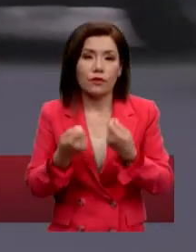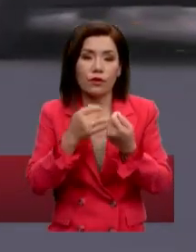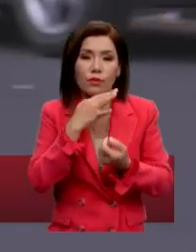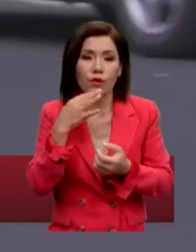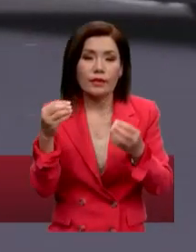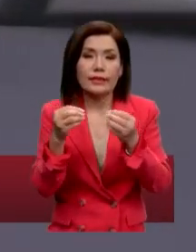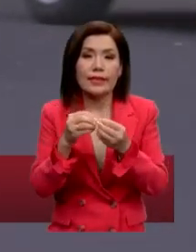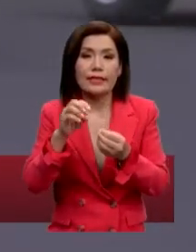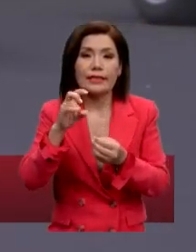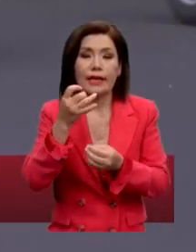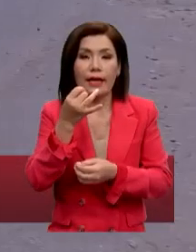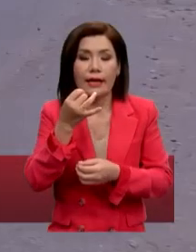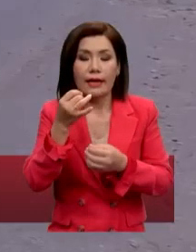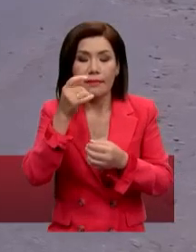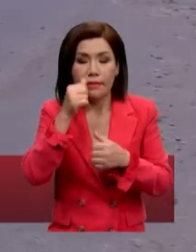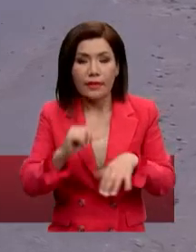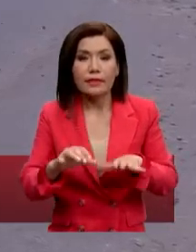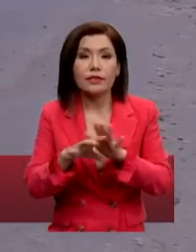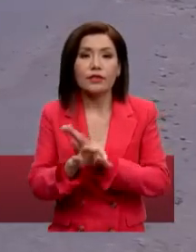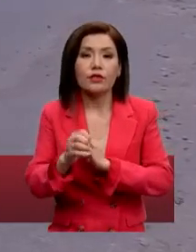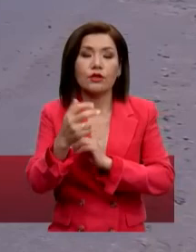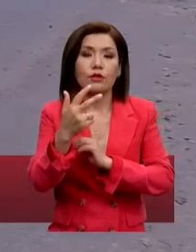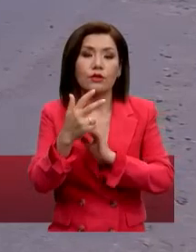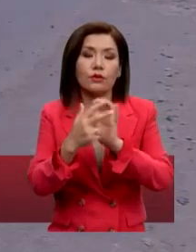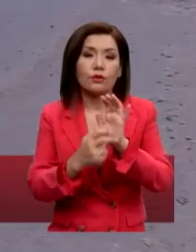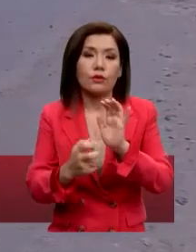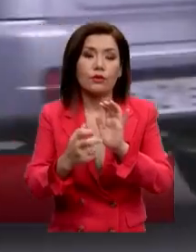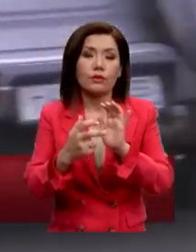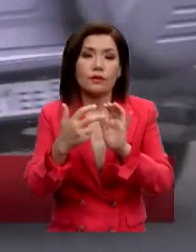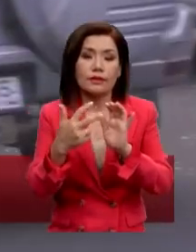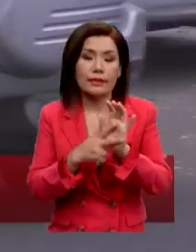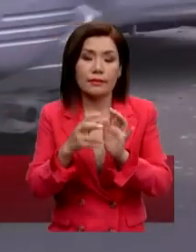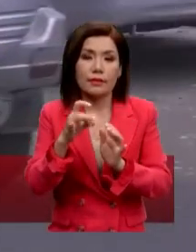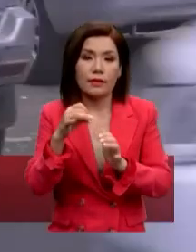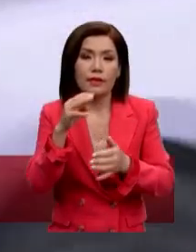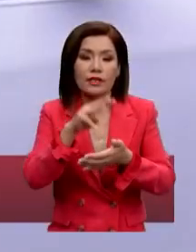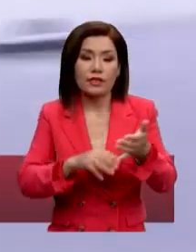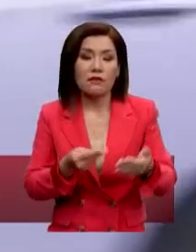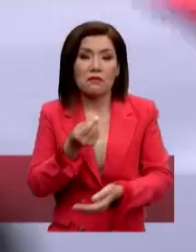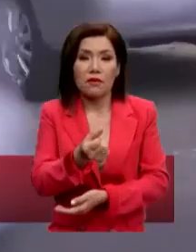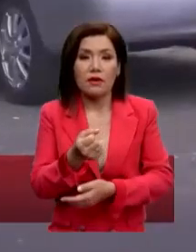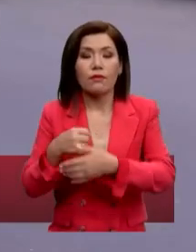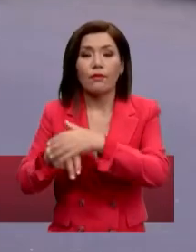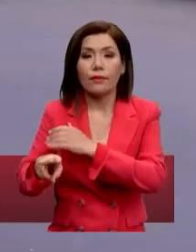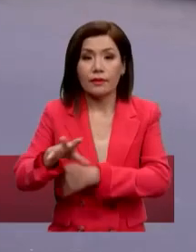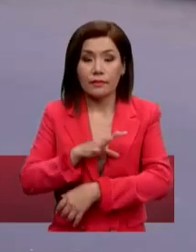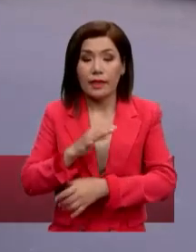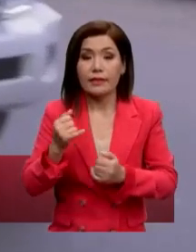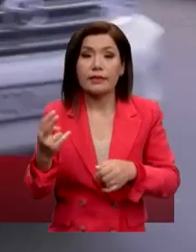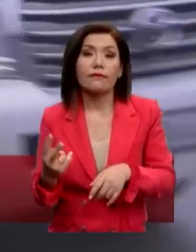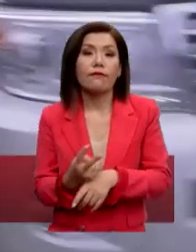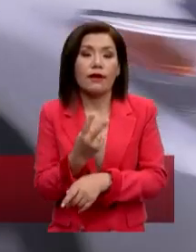айлық есептік көрсеткішке тең 31800 теңгесін төлеп сытылып кетіп отырған. Енді айыппұл көлемі де 2